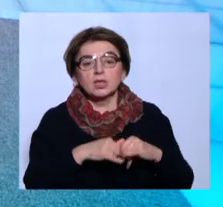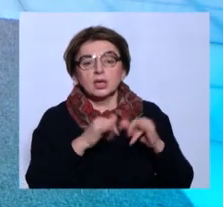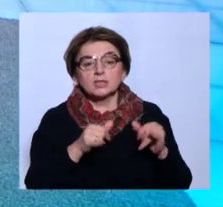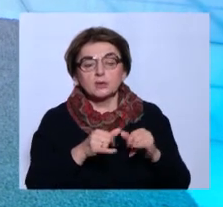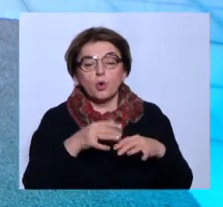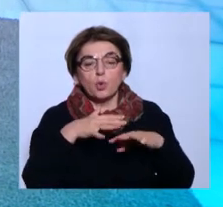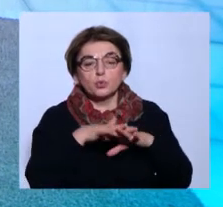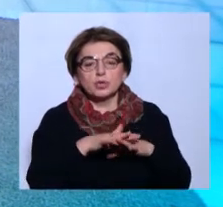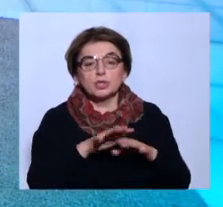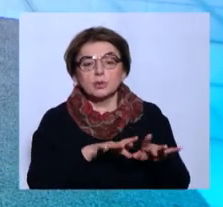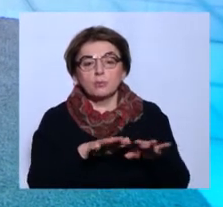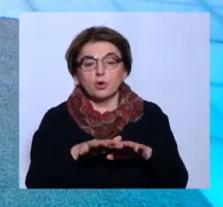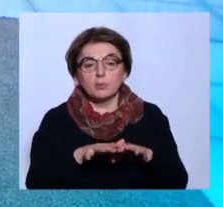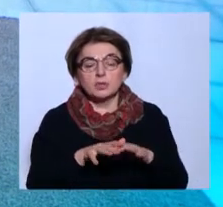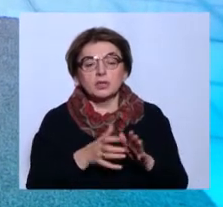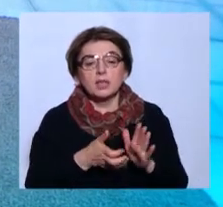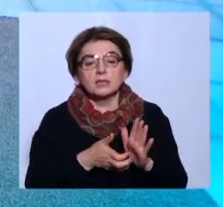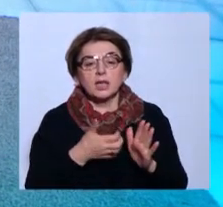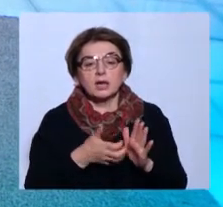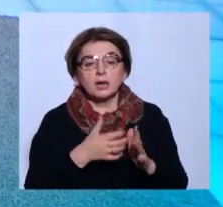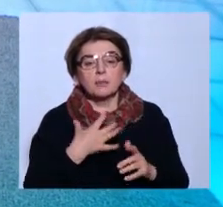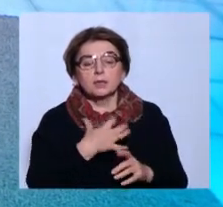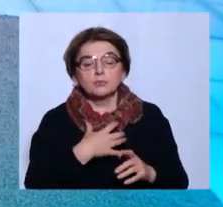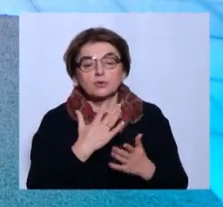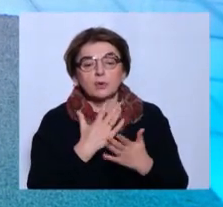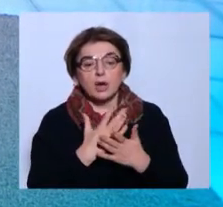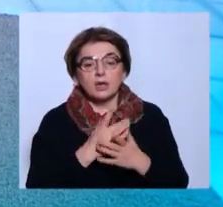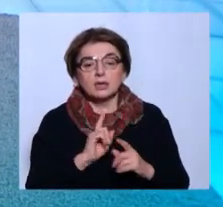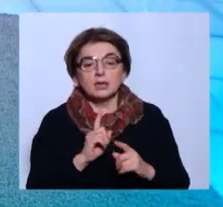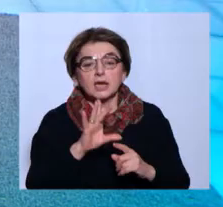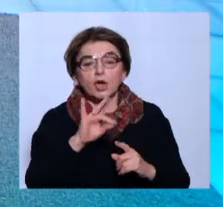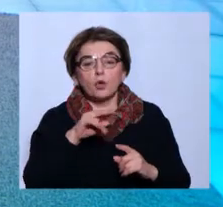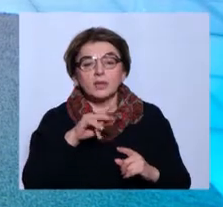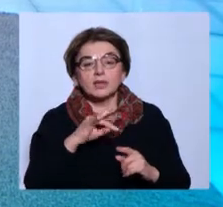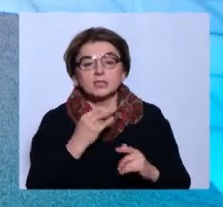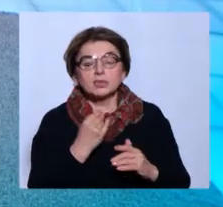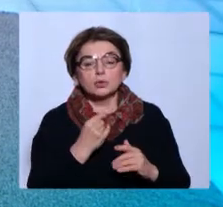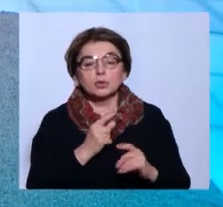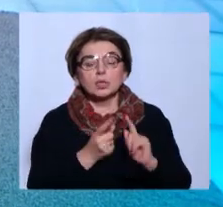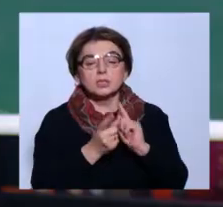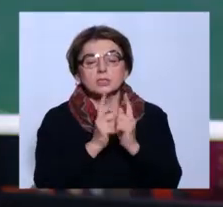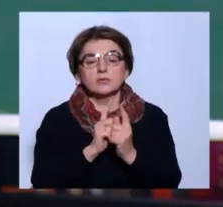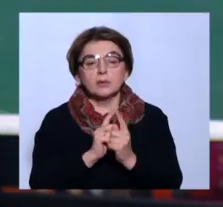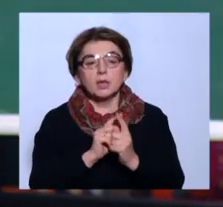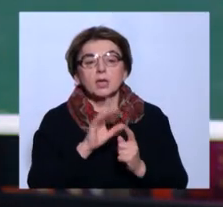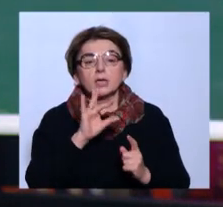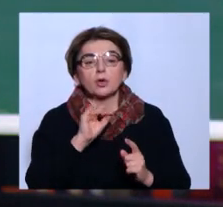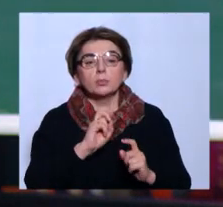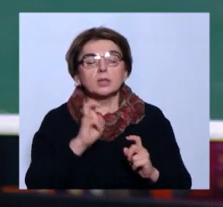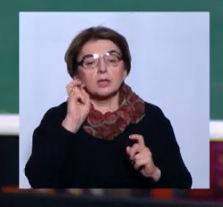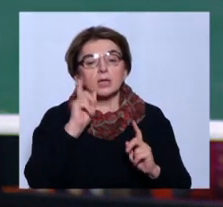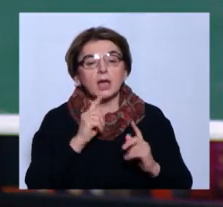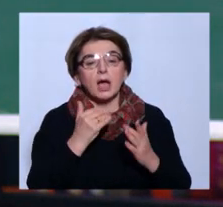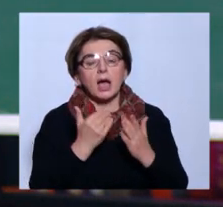ასევე ნაკლებად მნიშვნელოვანი არის რეკომბინაციური ცვლილებები. რა იგულისხმება რეკომბინაციებში? რეკომბინაციაში იგულისხმება